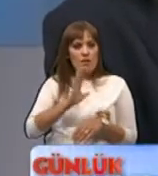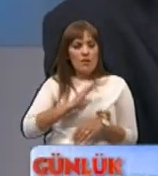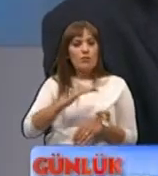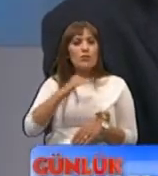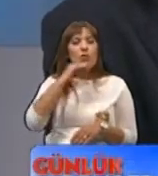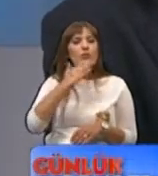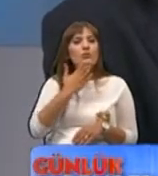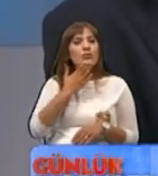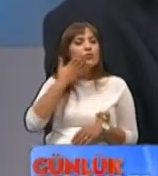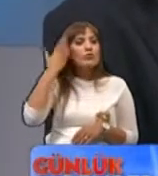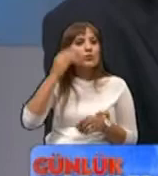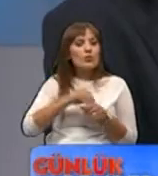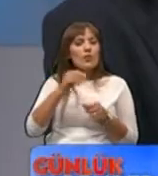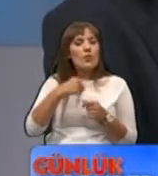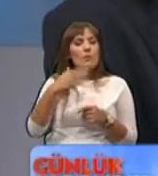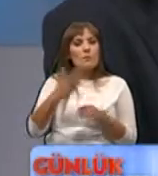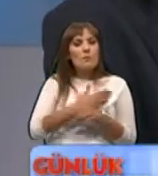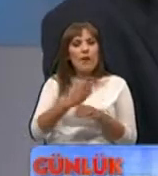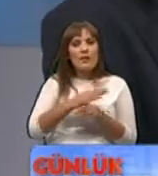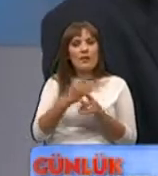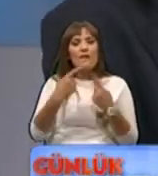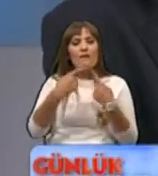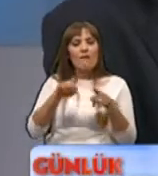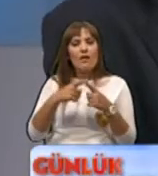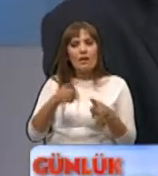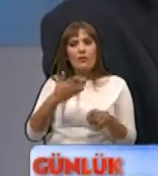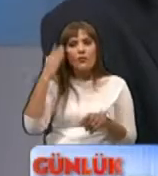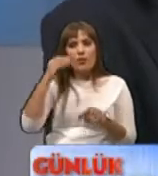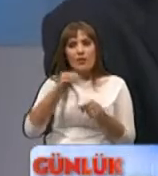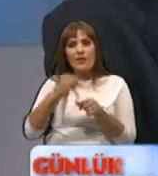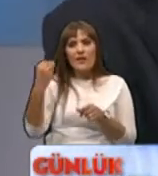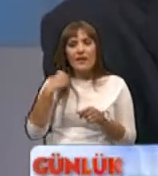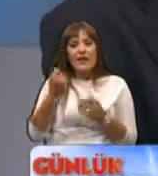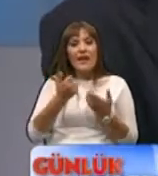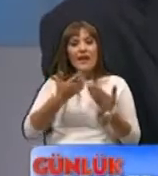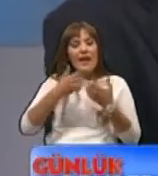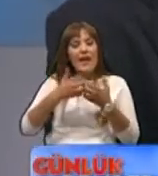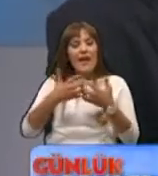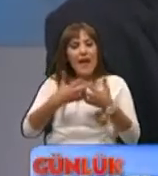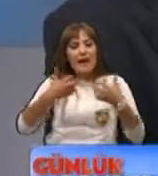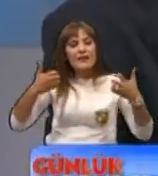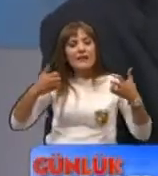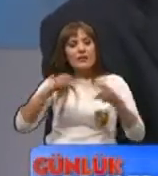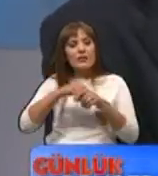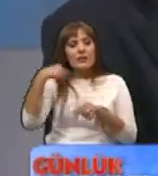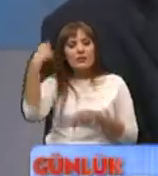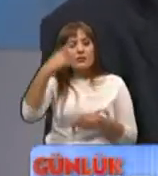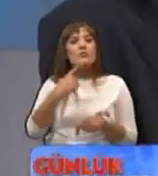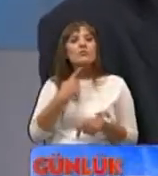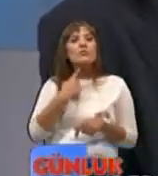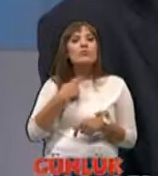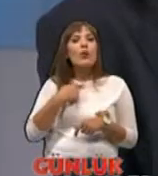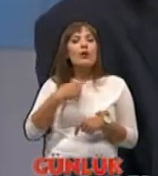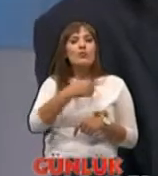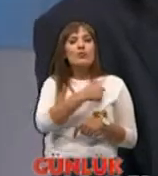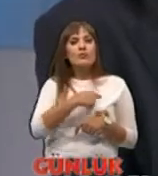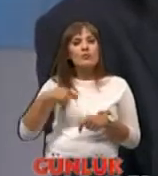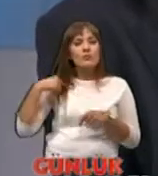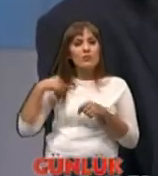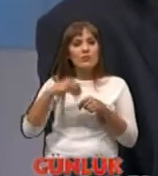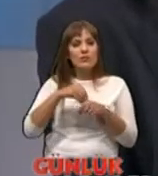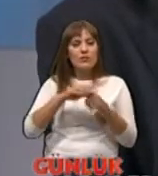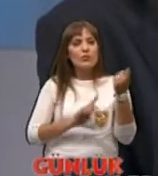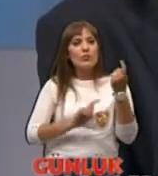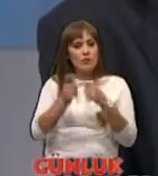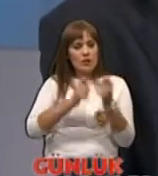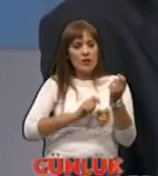Dolgu maddeleri, farklı dolgular, yeni dolgular. Bunlar yaygın bir şekilde yüze, boyun ve dekolteye